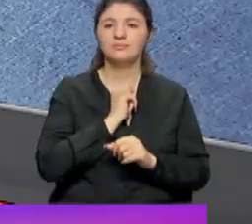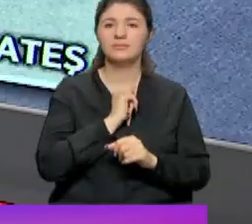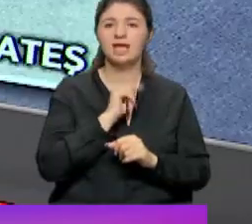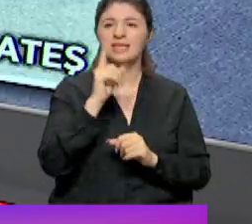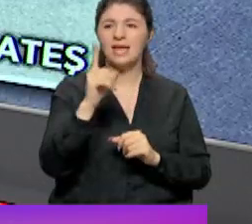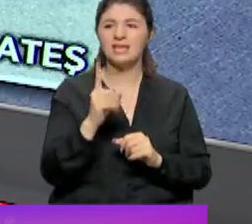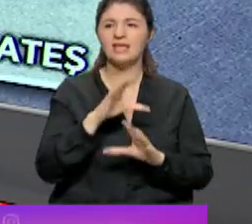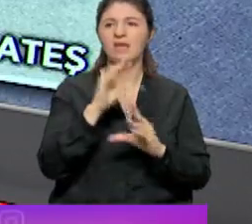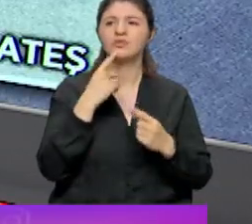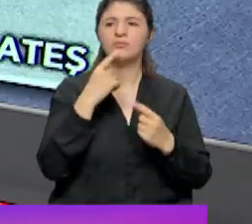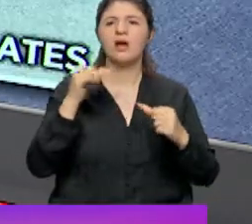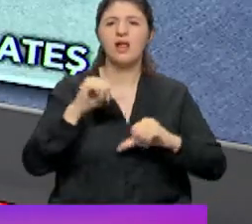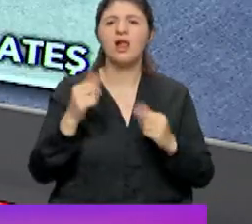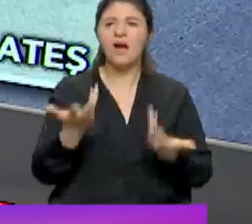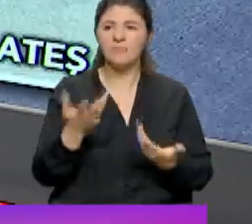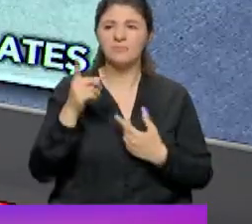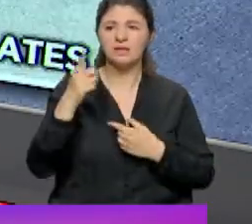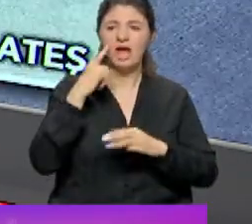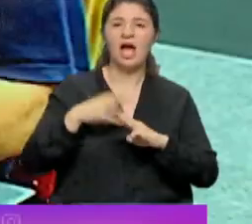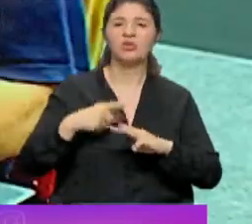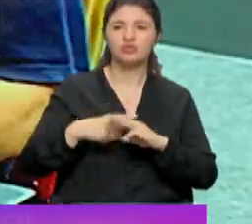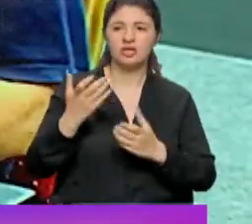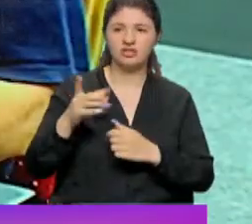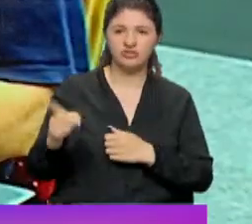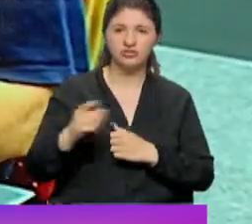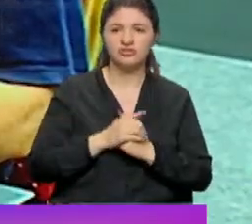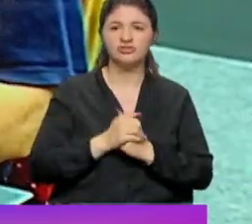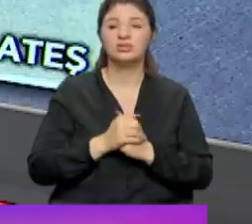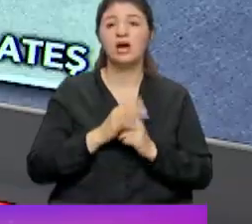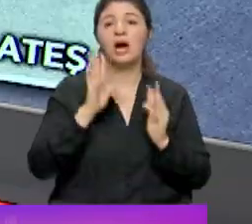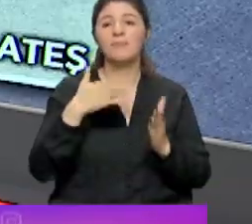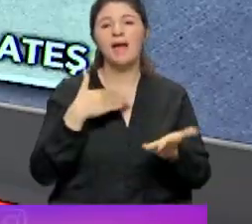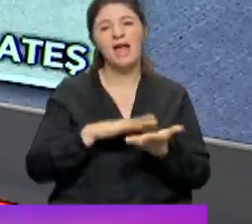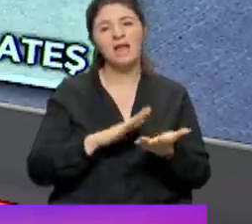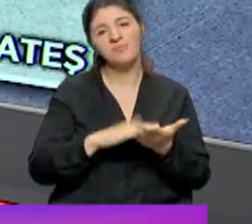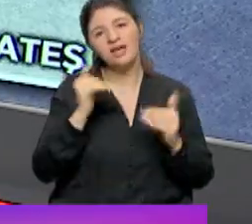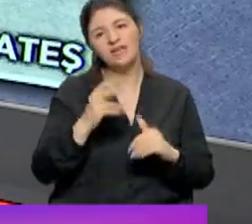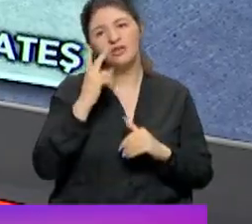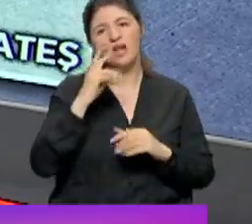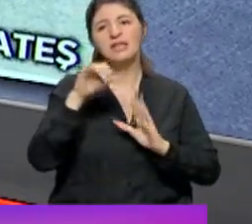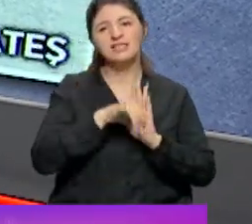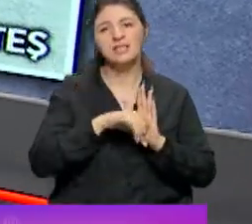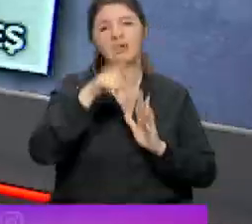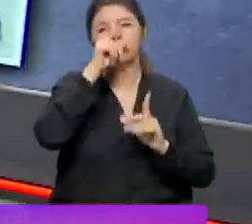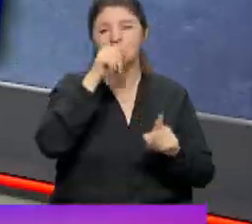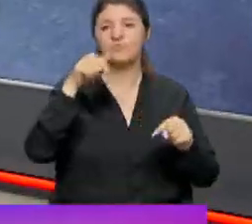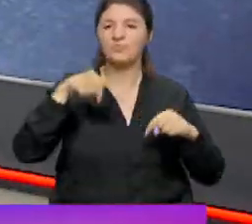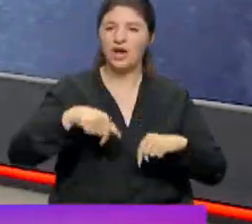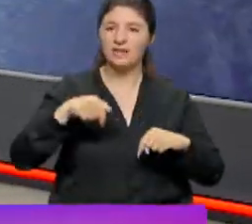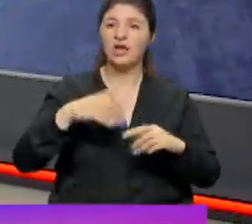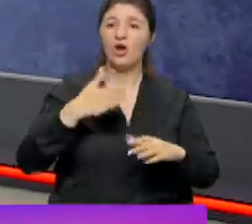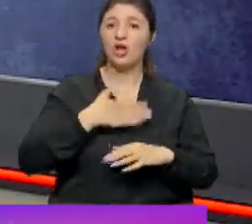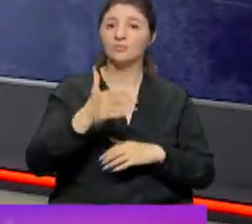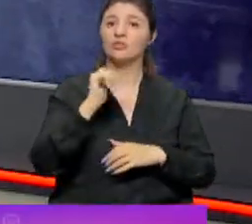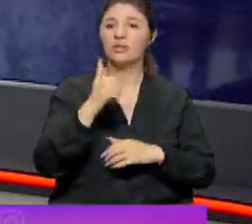bir tek tek hepsini söyleyemiyorum maalesef ama Ertuğrul Ateş ama elimden geldiği kadar Instagram'da Twitter'da burada